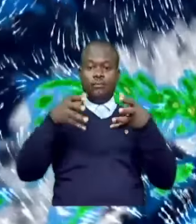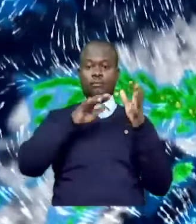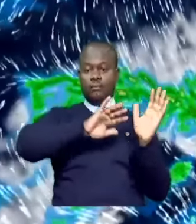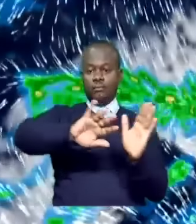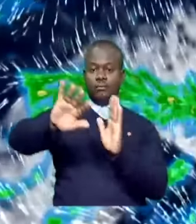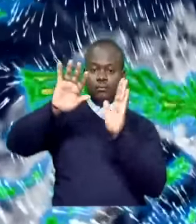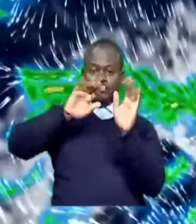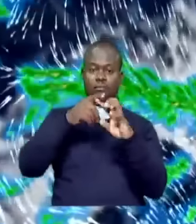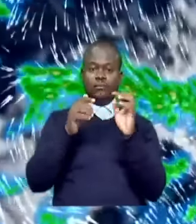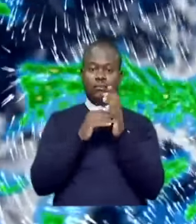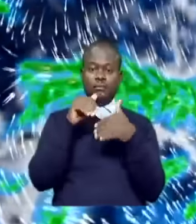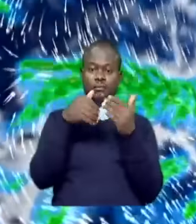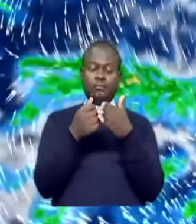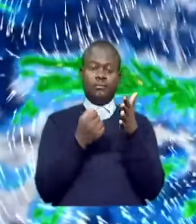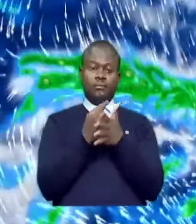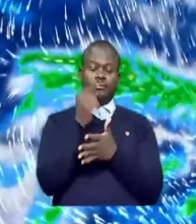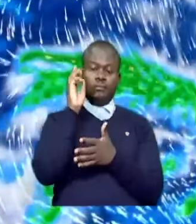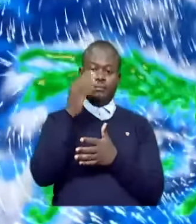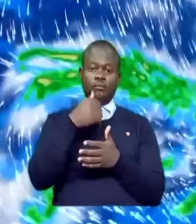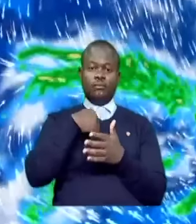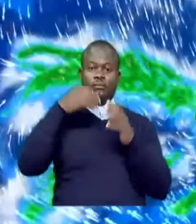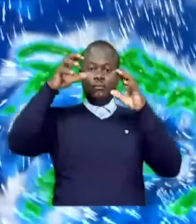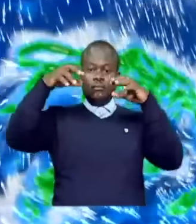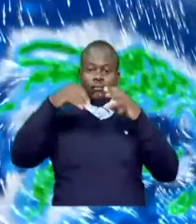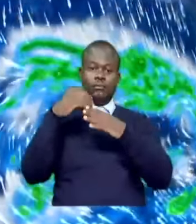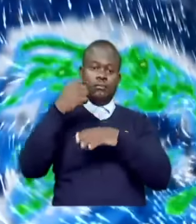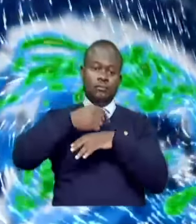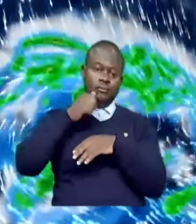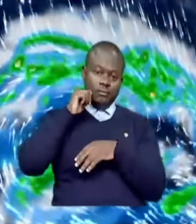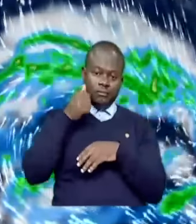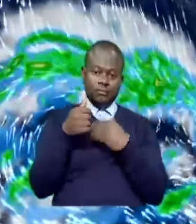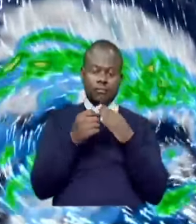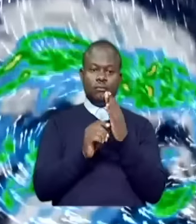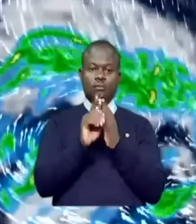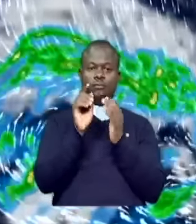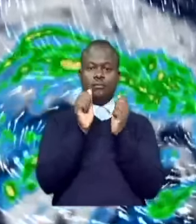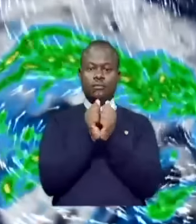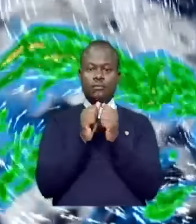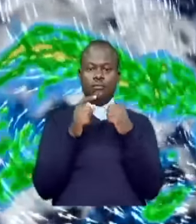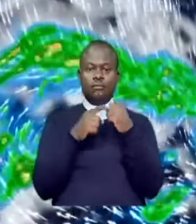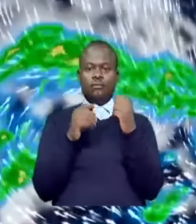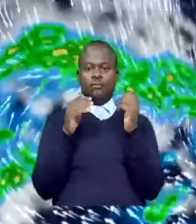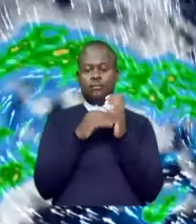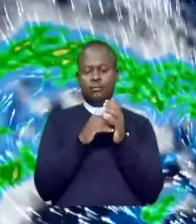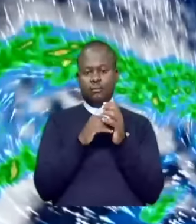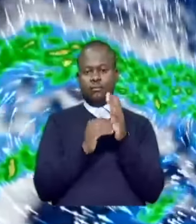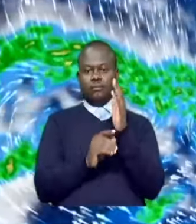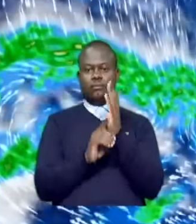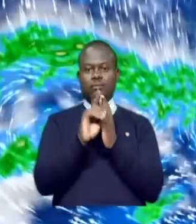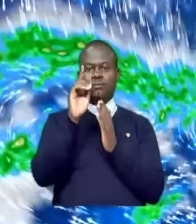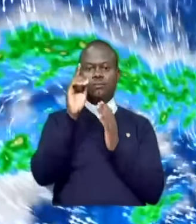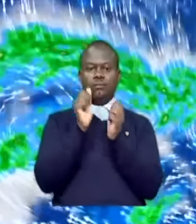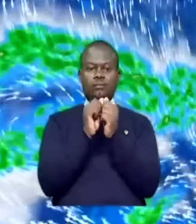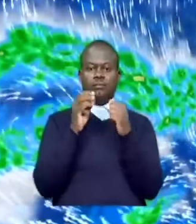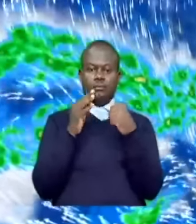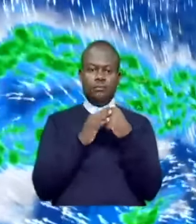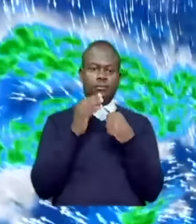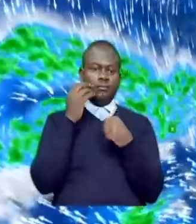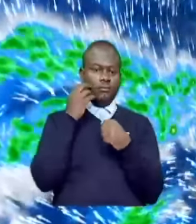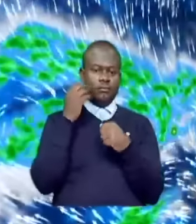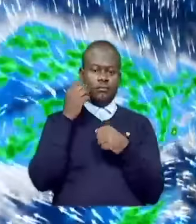ndetse bigatuma tuzagira imvura ku munsi w'ejo ku itariki ya 16 ndetse no ku itariki ya 18 muri